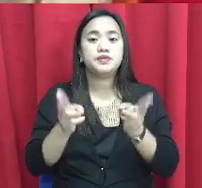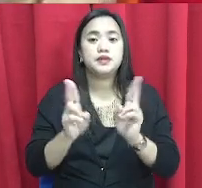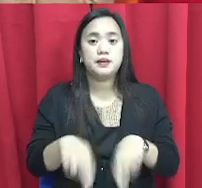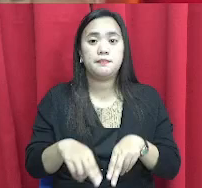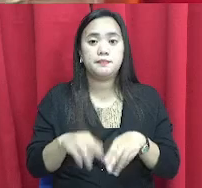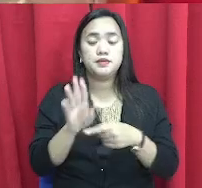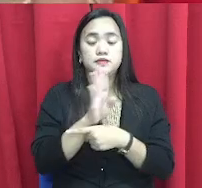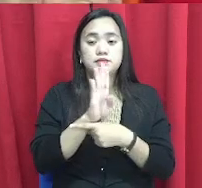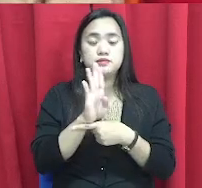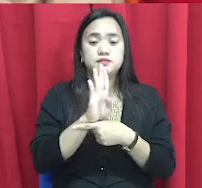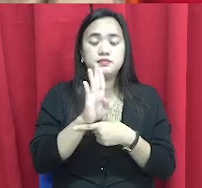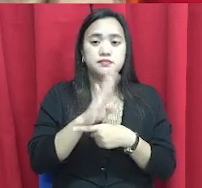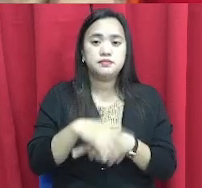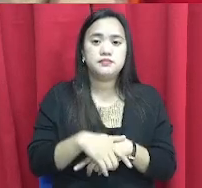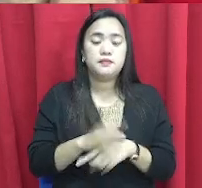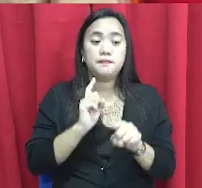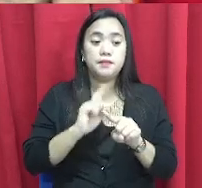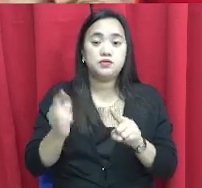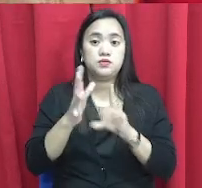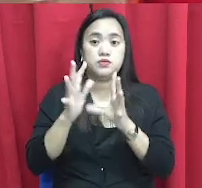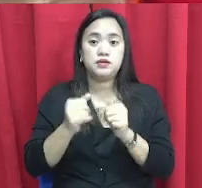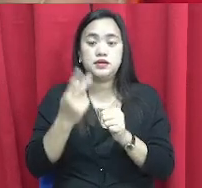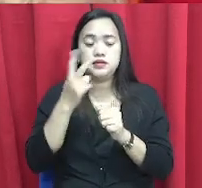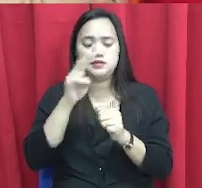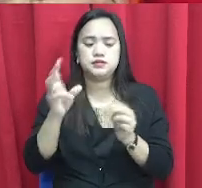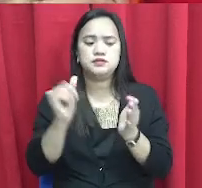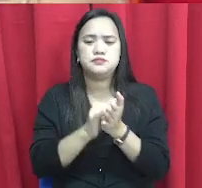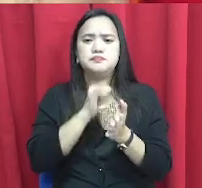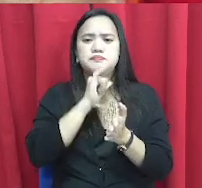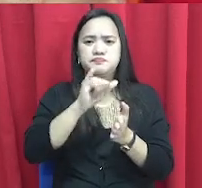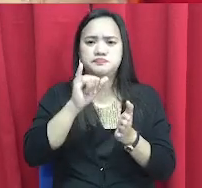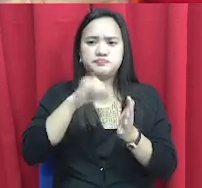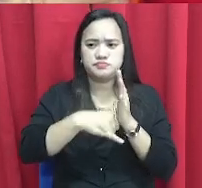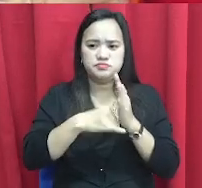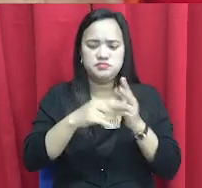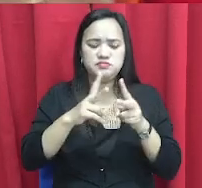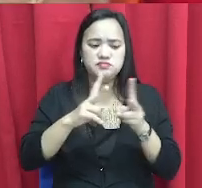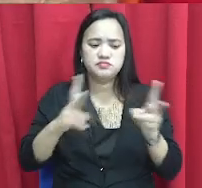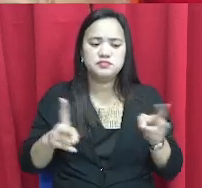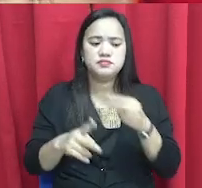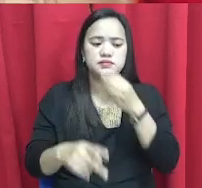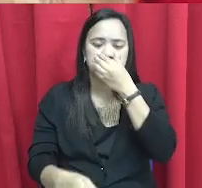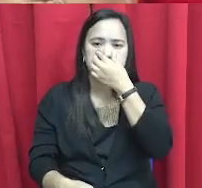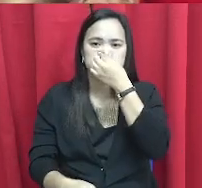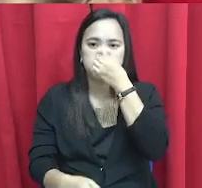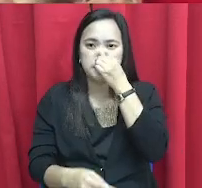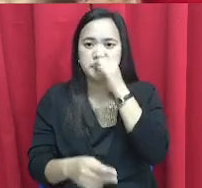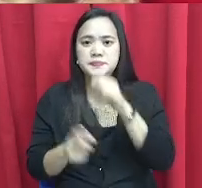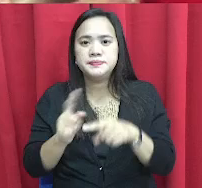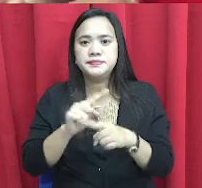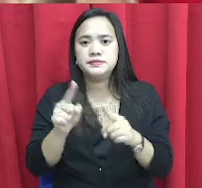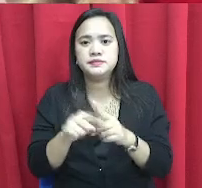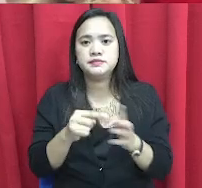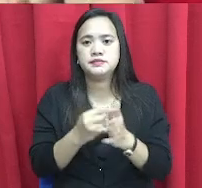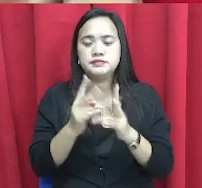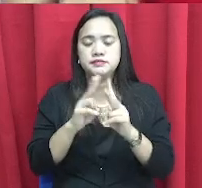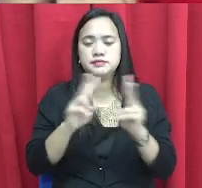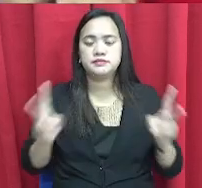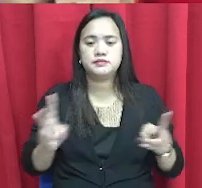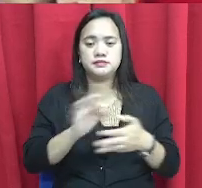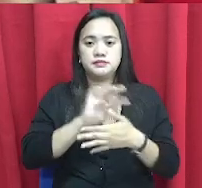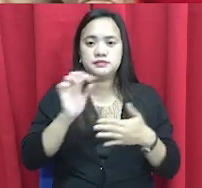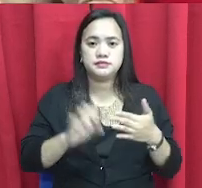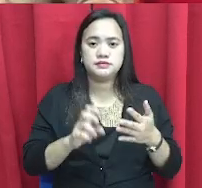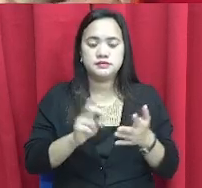balikatan pero makita po natin hindi po padali ng padali habang papalapit ng papalapit ang kanila pong